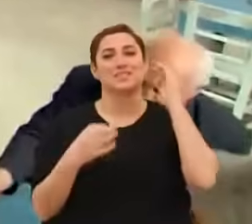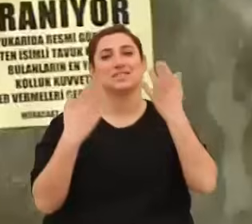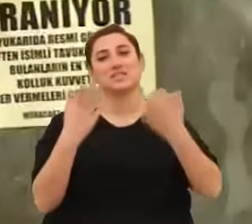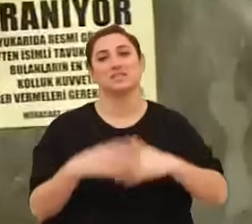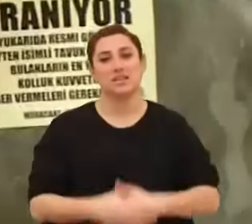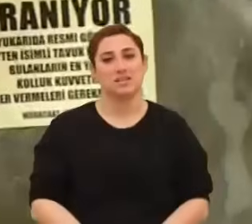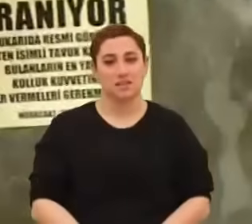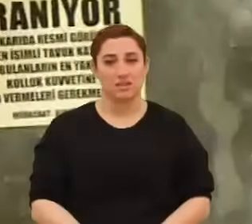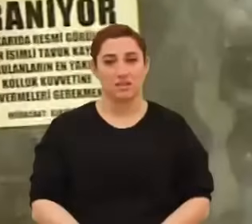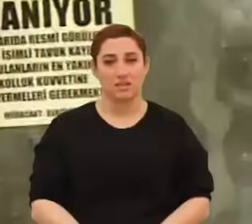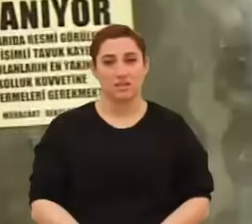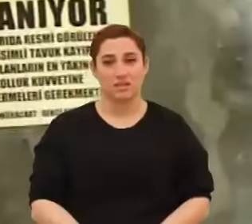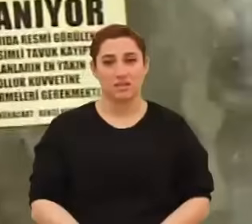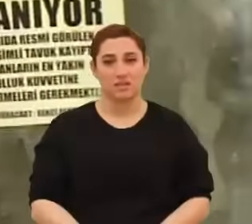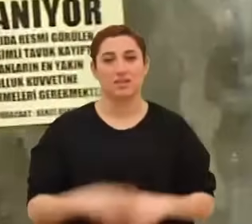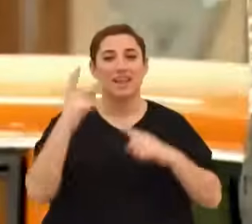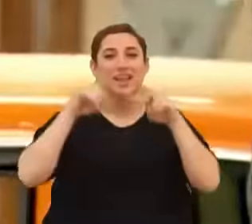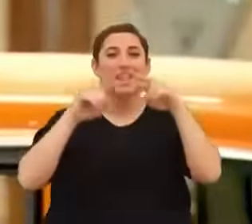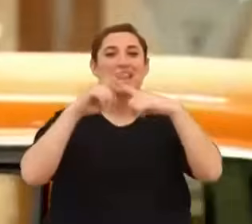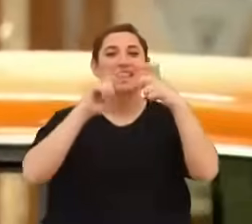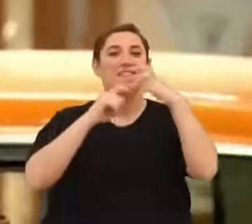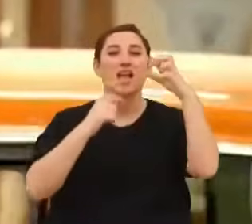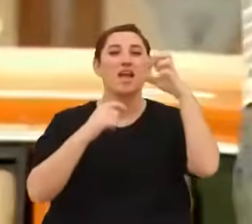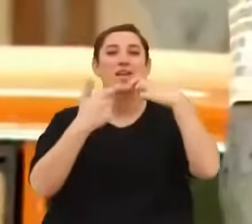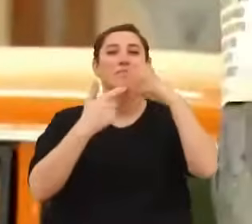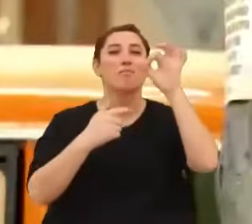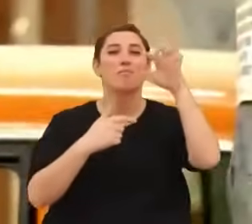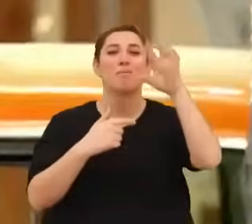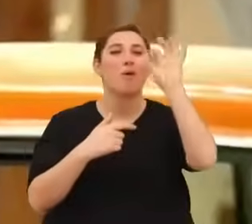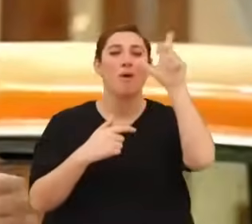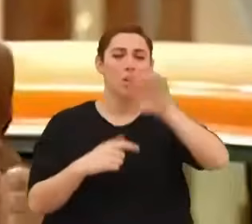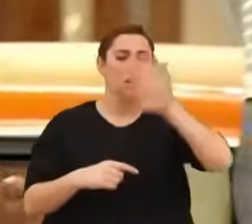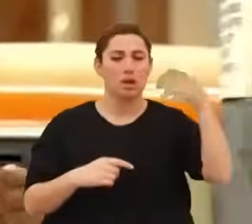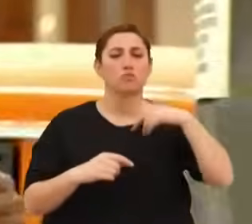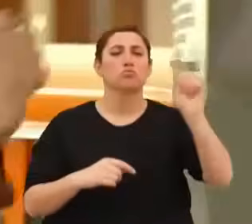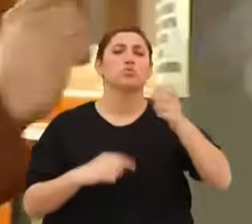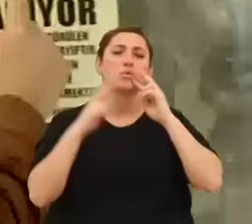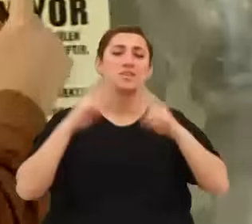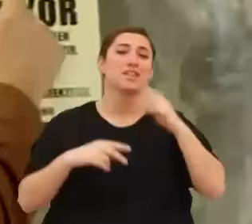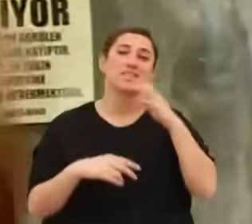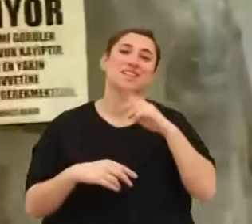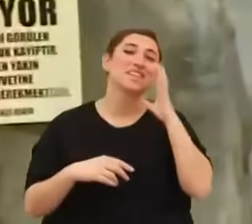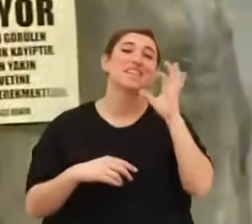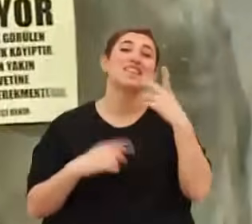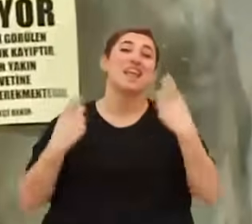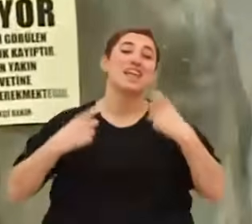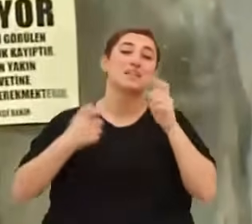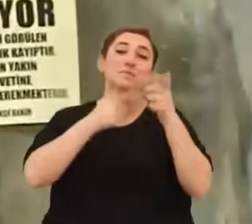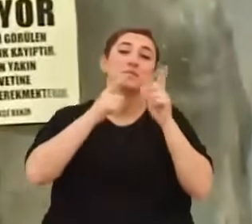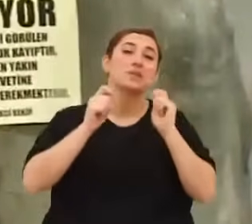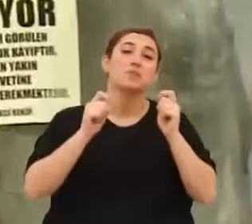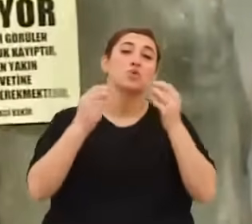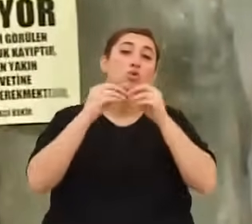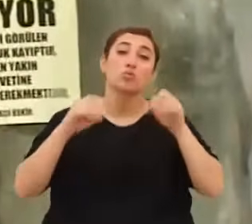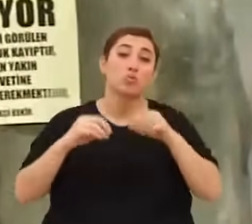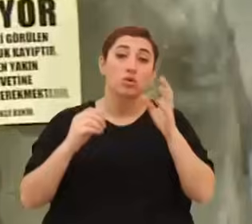olduğunu ya. Interpol'le de edersek biz Ayten'i kesin buluruz. Kurban olun. Kim bilir nerelerde tık tık ütüsen.